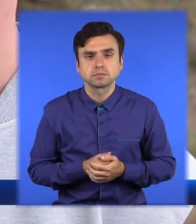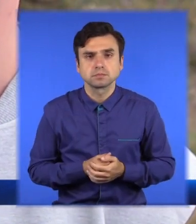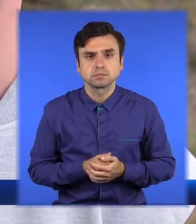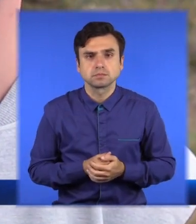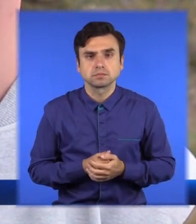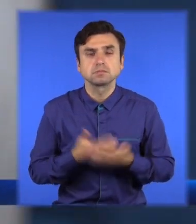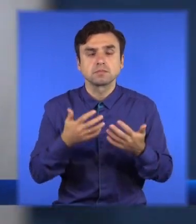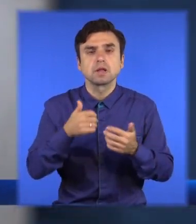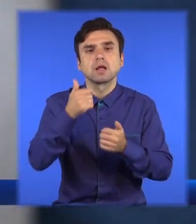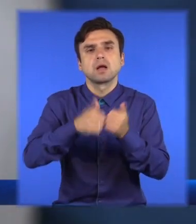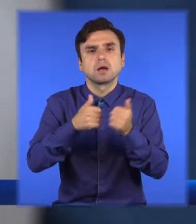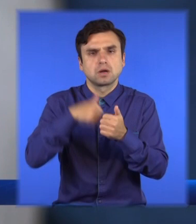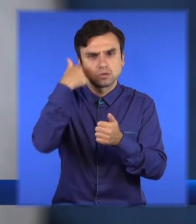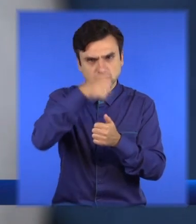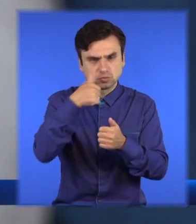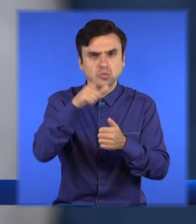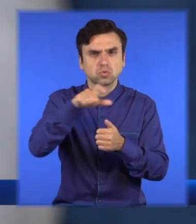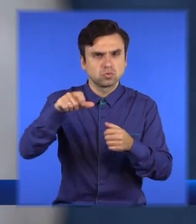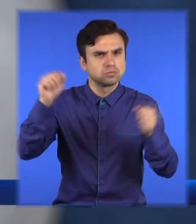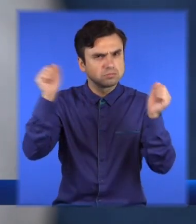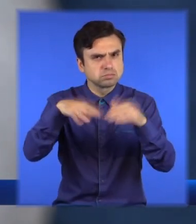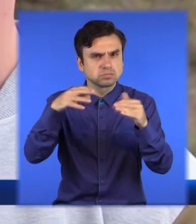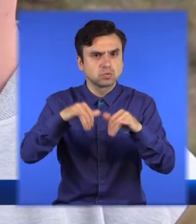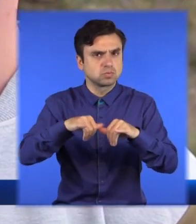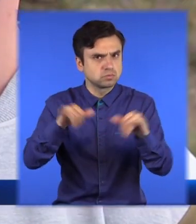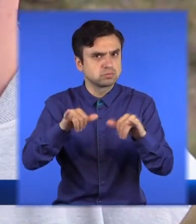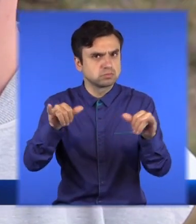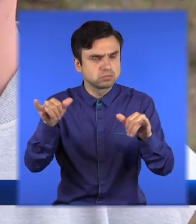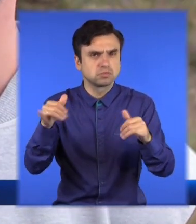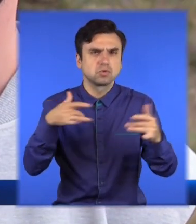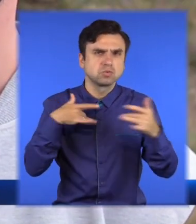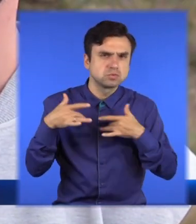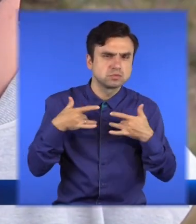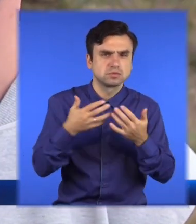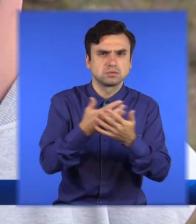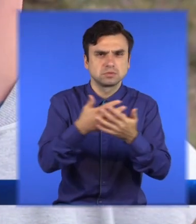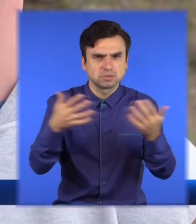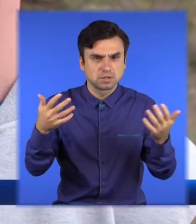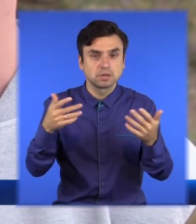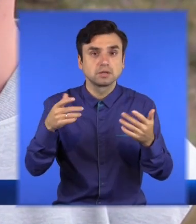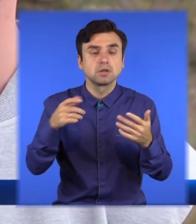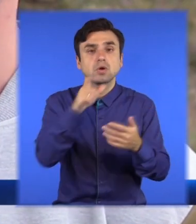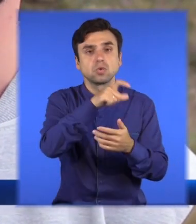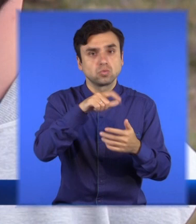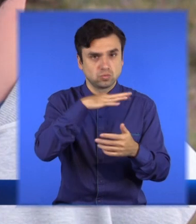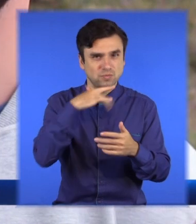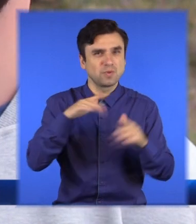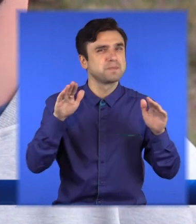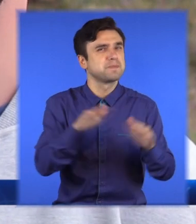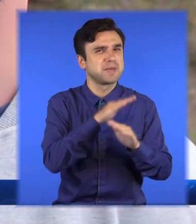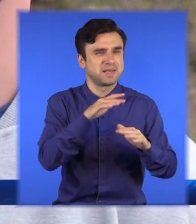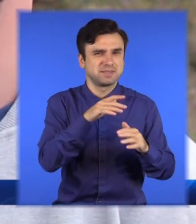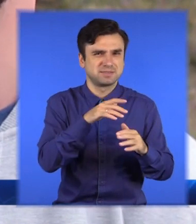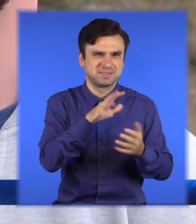в складі гурту «Скрябін» саме в нашому місті. Дуже багато людей приєднуються до цього автопробігу. Сьогодні нас було небагато, немало,